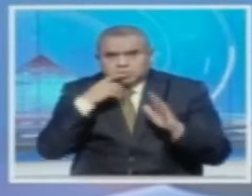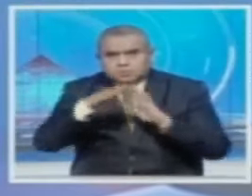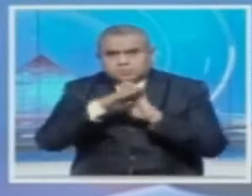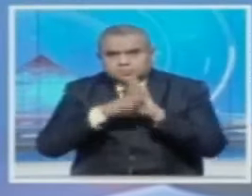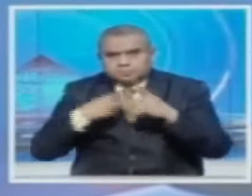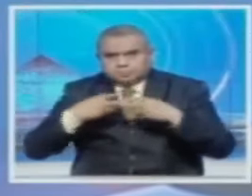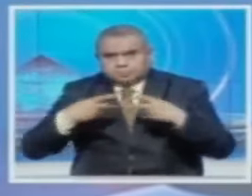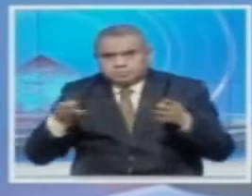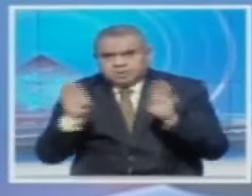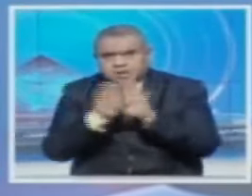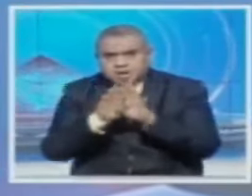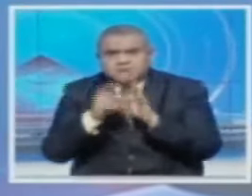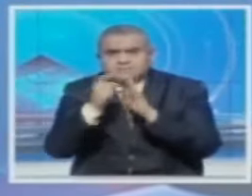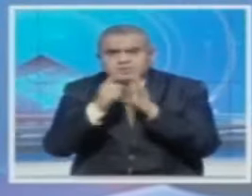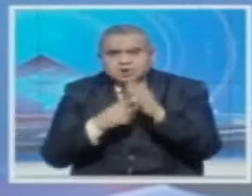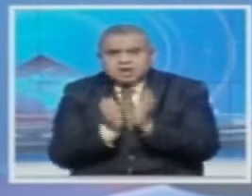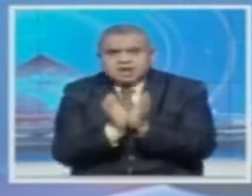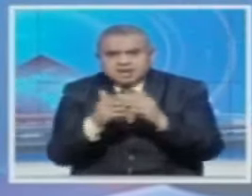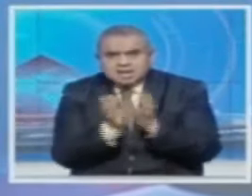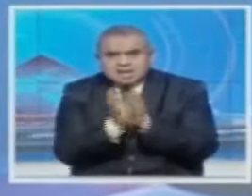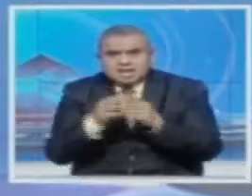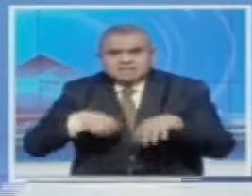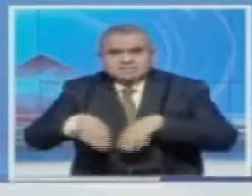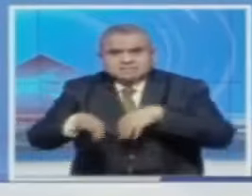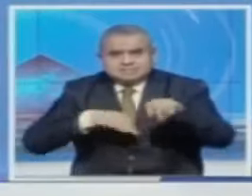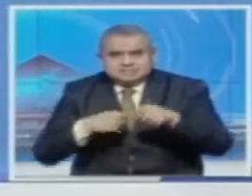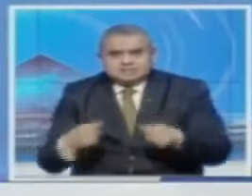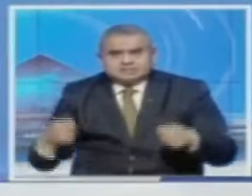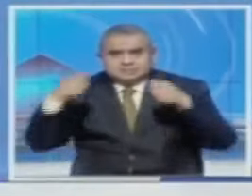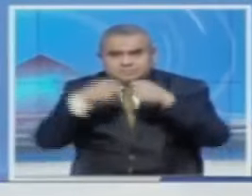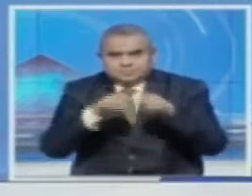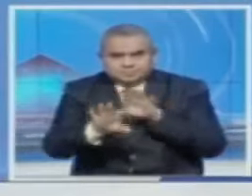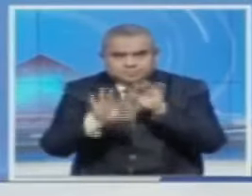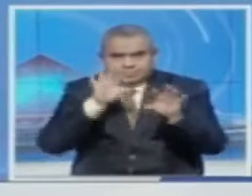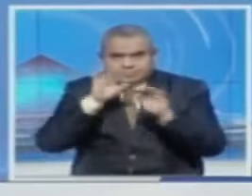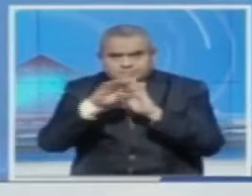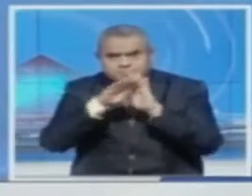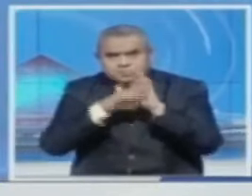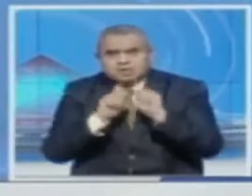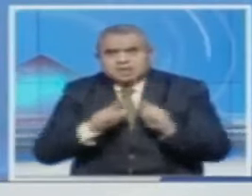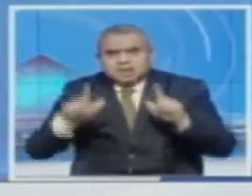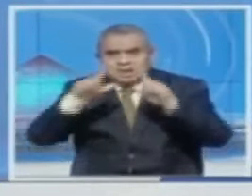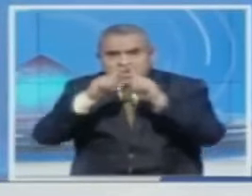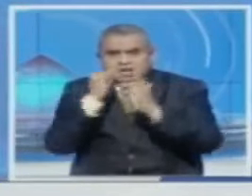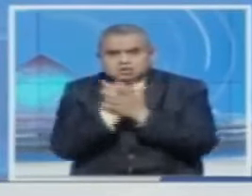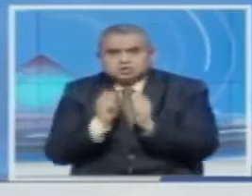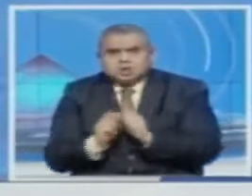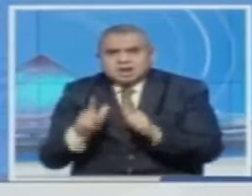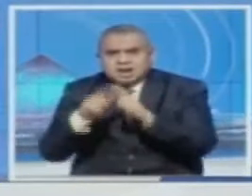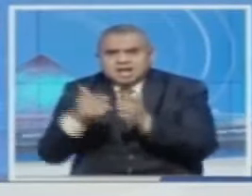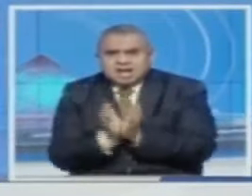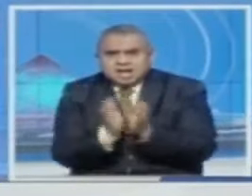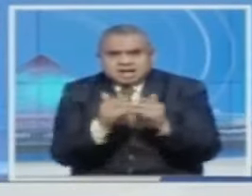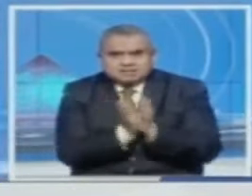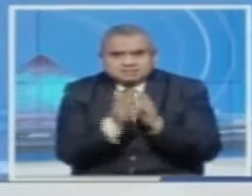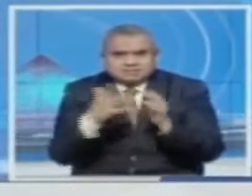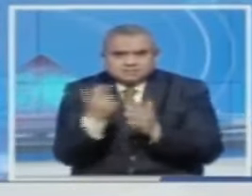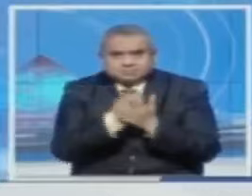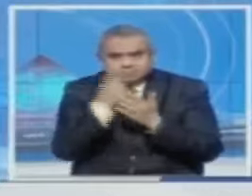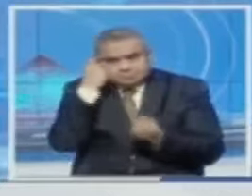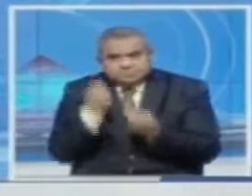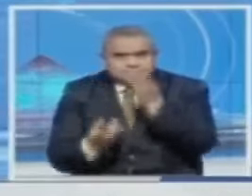تخصصية مغلقة حول قانون الأحزاب السياسية، إضافة إلى تشكيل واختصاصات لجنة شؤون الأحزاب، وذلك لبلورة